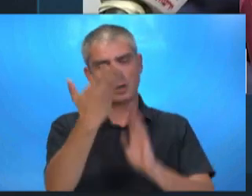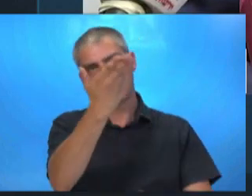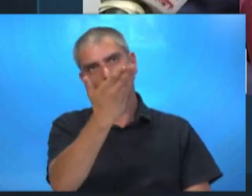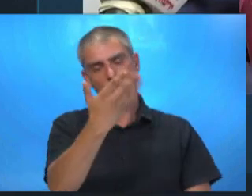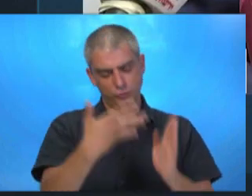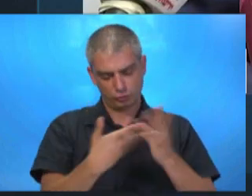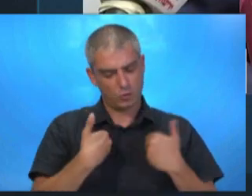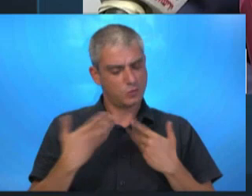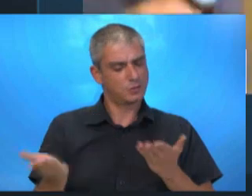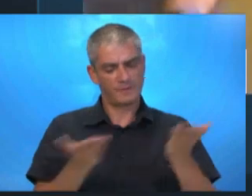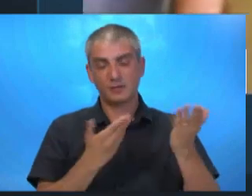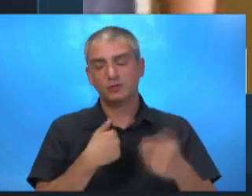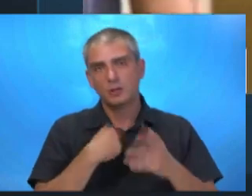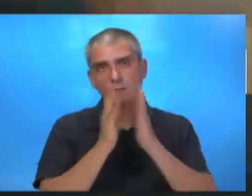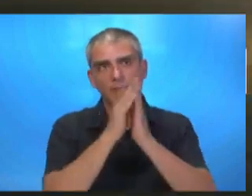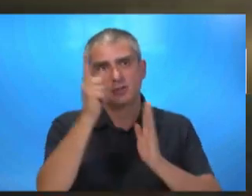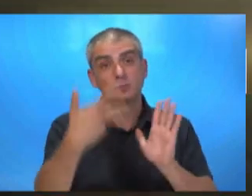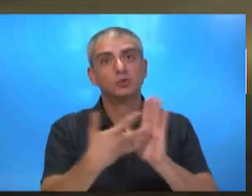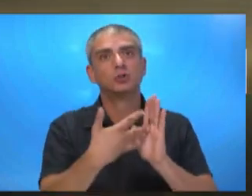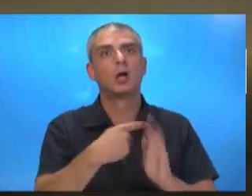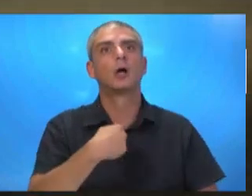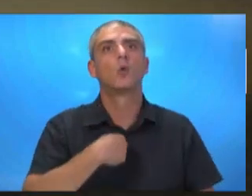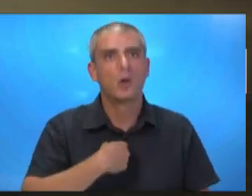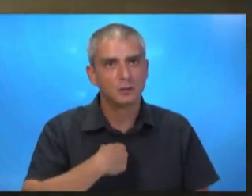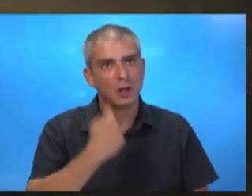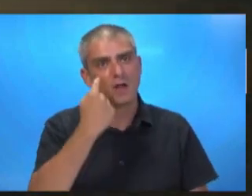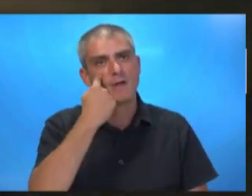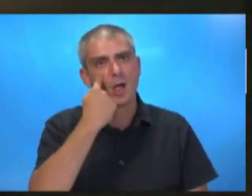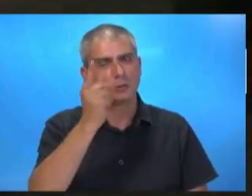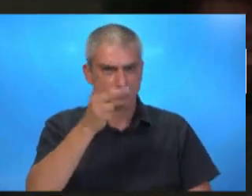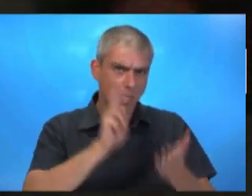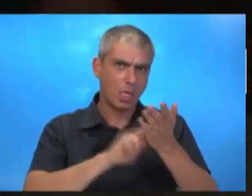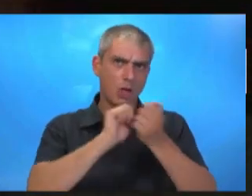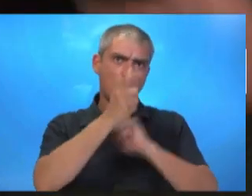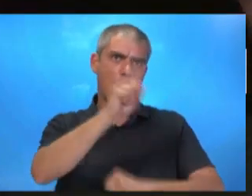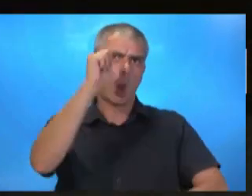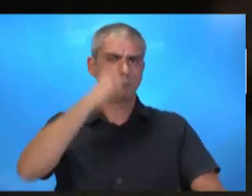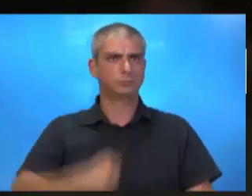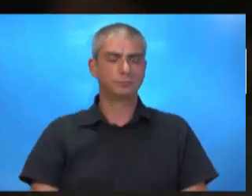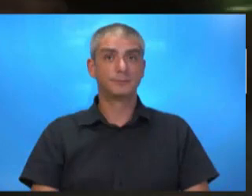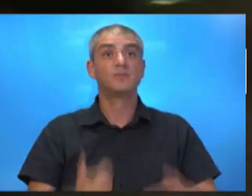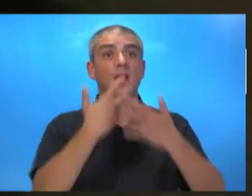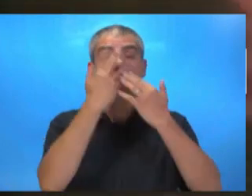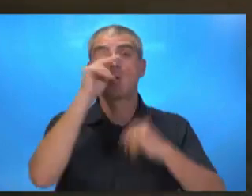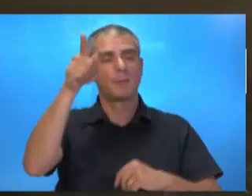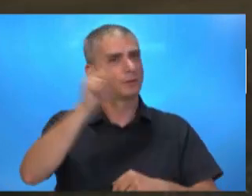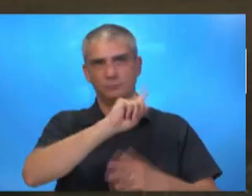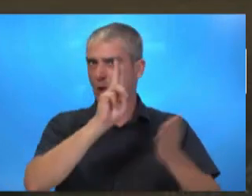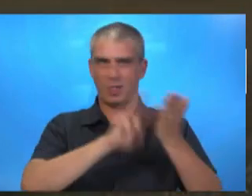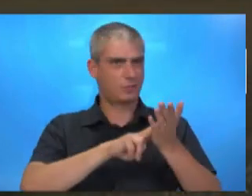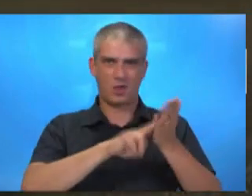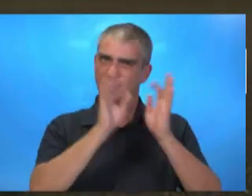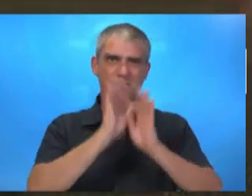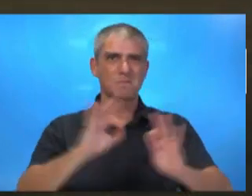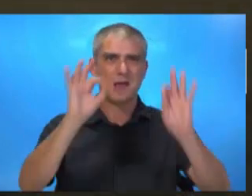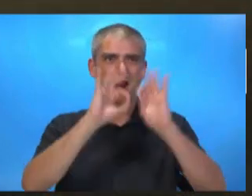בבקשה. אני קורא להם שיחקרו אותי ולראות האם זה נכון או לא נכון. ברור מבחינתם שזה לא נכון כלל וכלל,